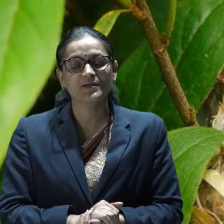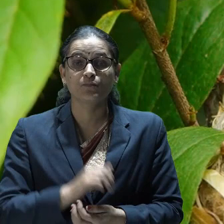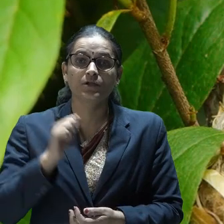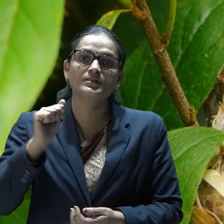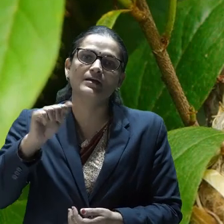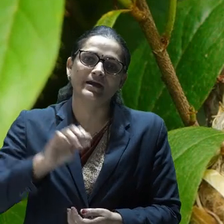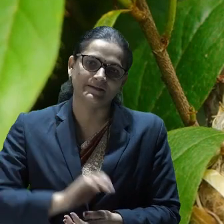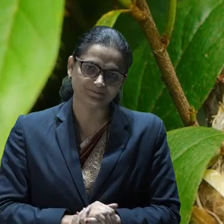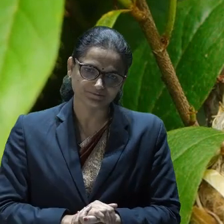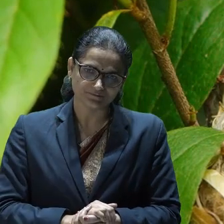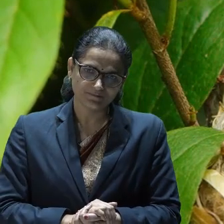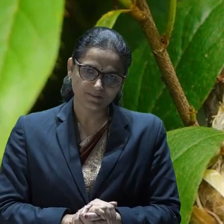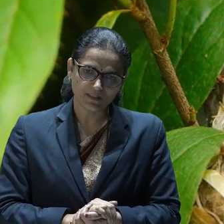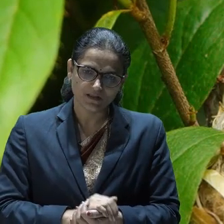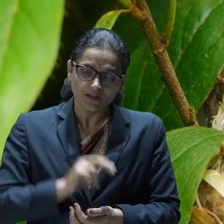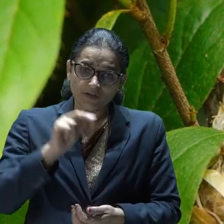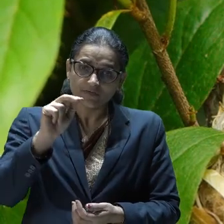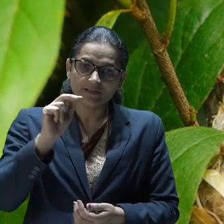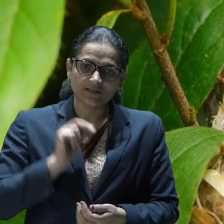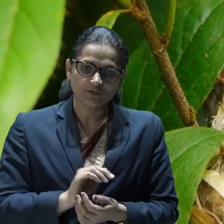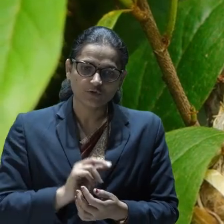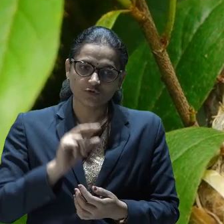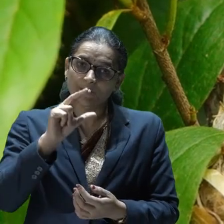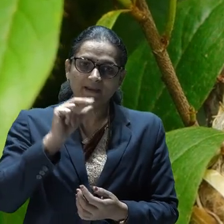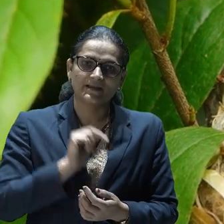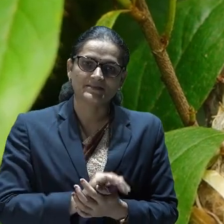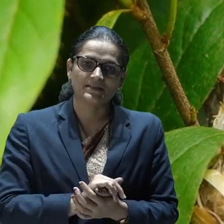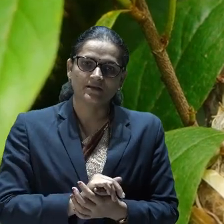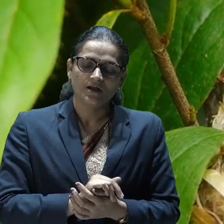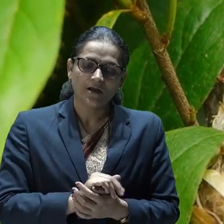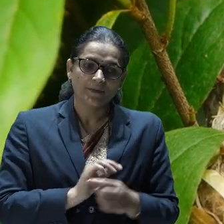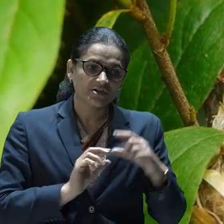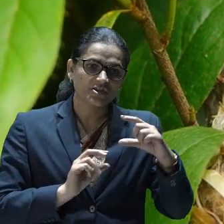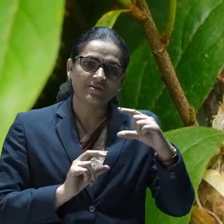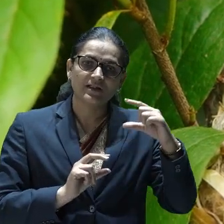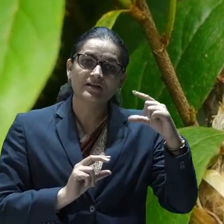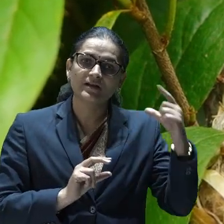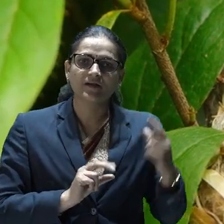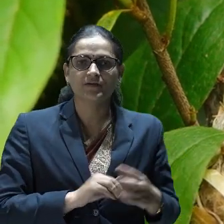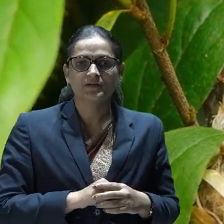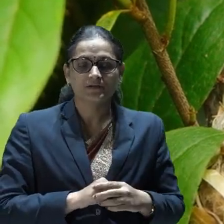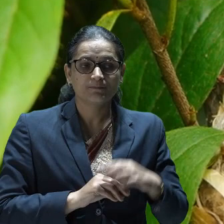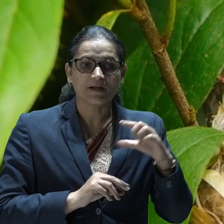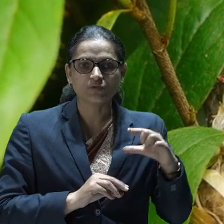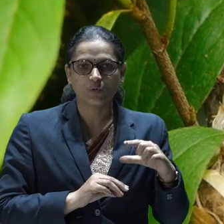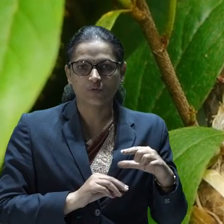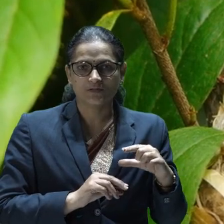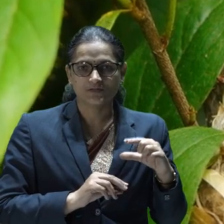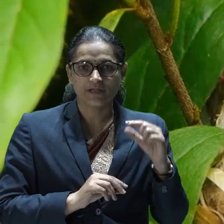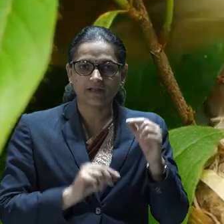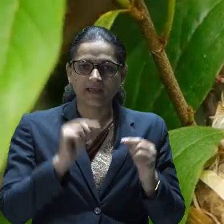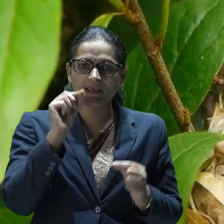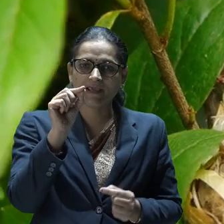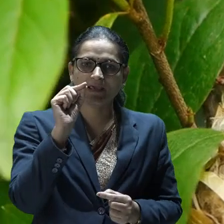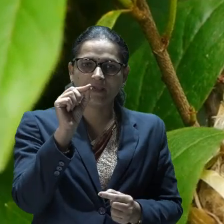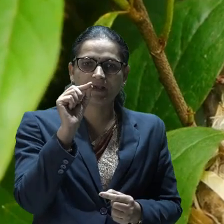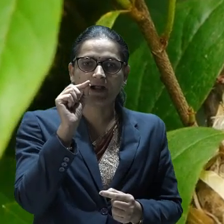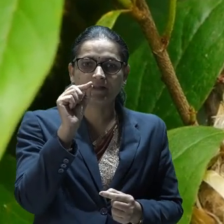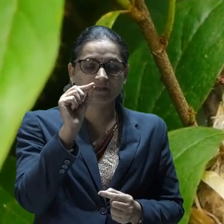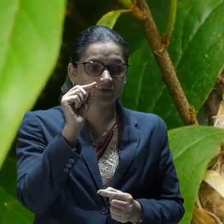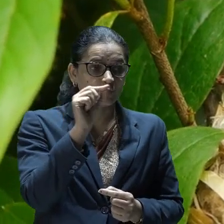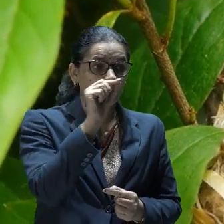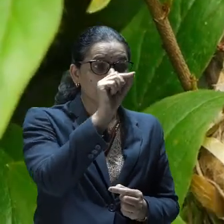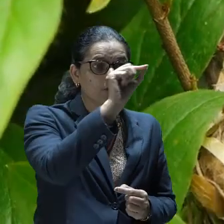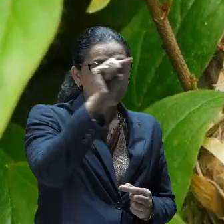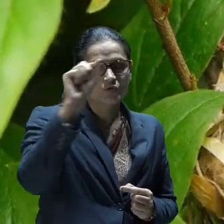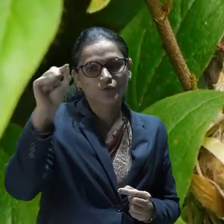कसा आहे, बुलंद आहे. विद्यार्थी मित्र, तुम्ही पाहिले असेल पक्षी ज्या वेळेला घरटा बांधतो त्यावेळेला एक एक